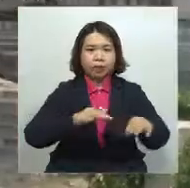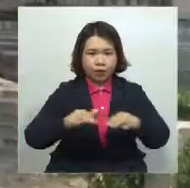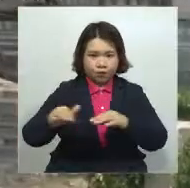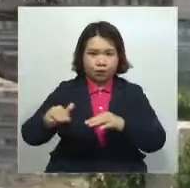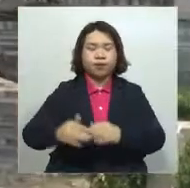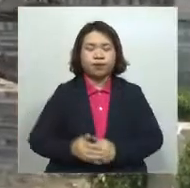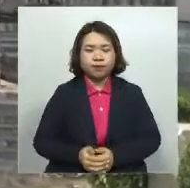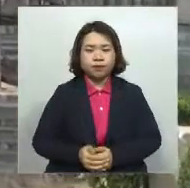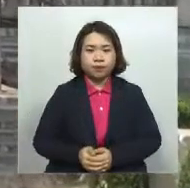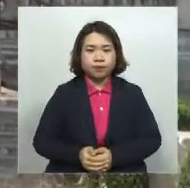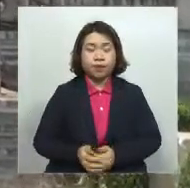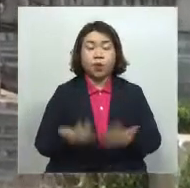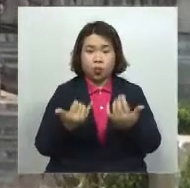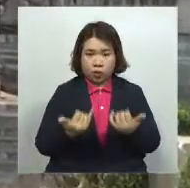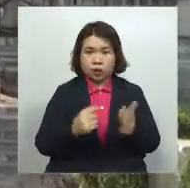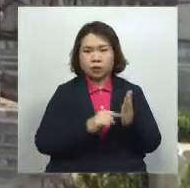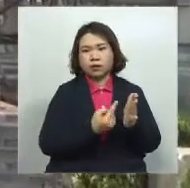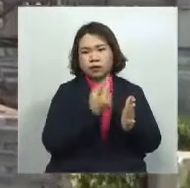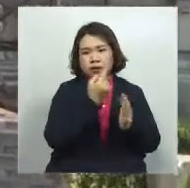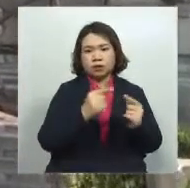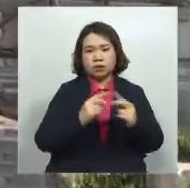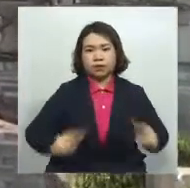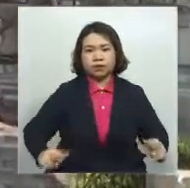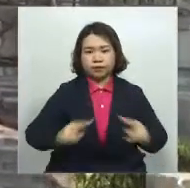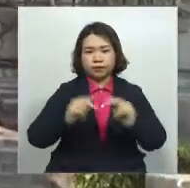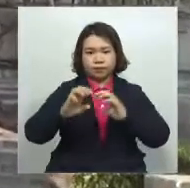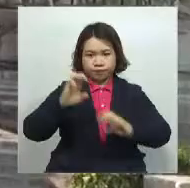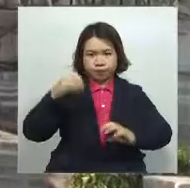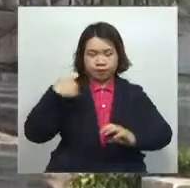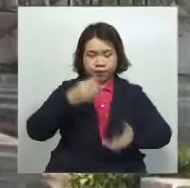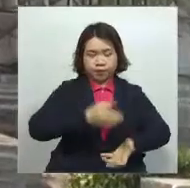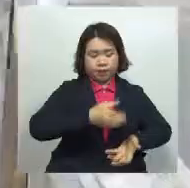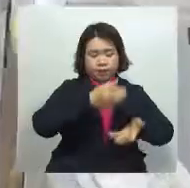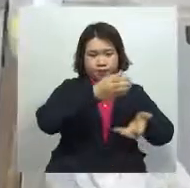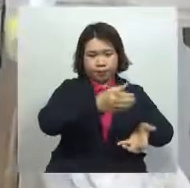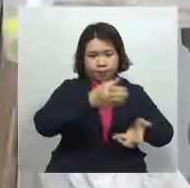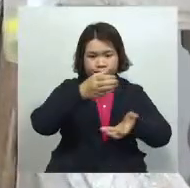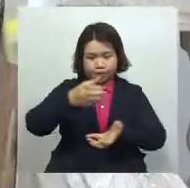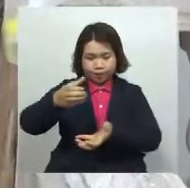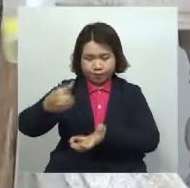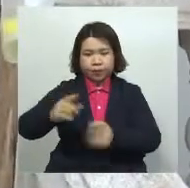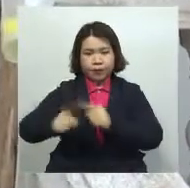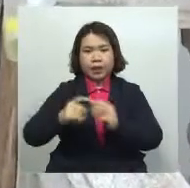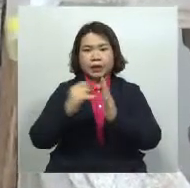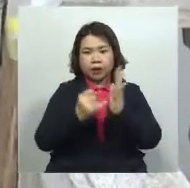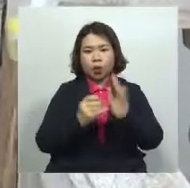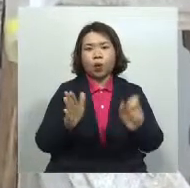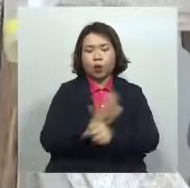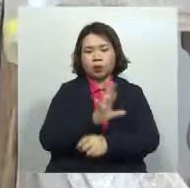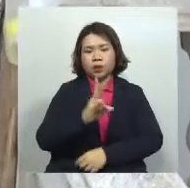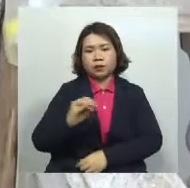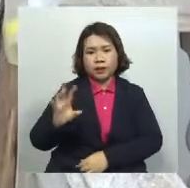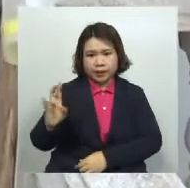แล้วขณะที่วันนี้เป็นวันแรกที่กระทรวงมหาดไทยส่งมอบคนโทน้ำอภิเษกและอุปกรณ์ให้ทุกจังหวัดนำไปประก